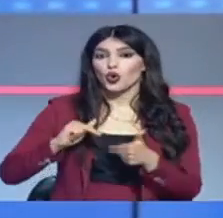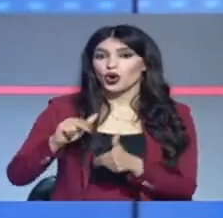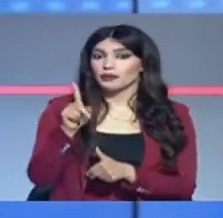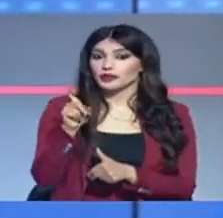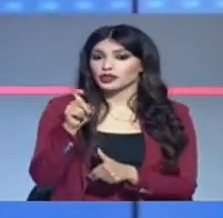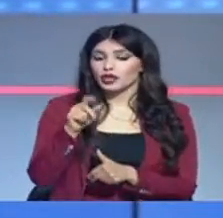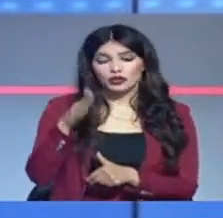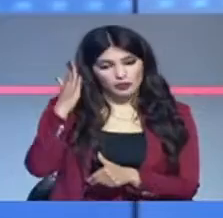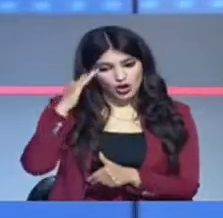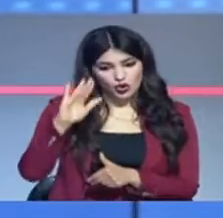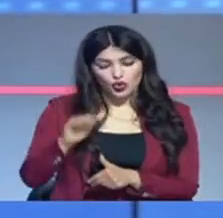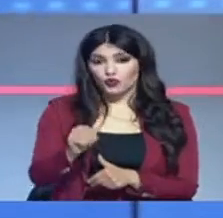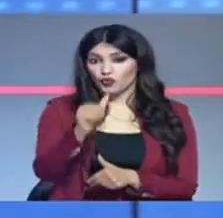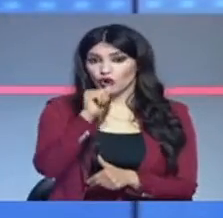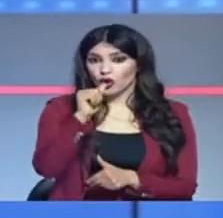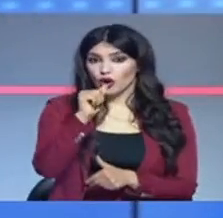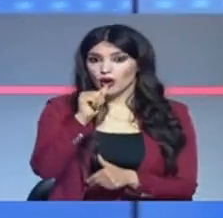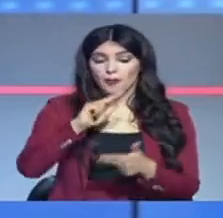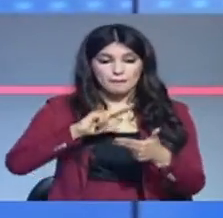المصري السراب